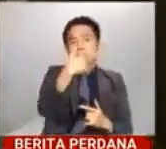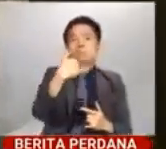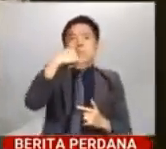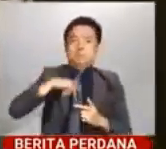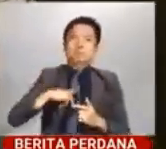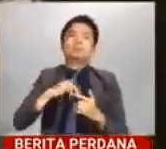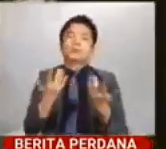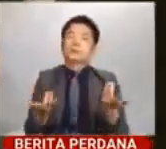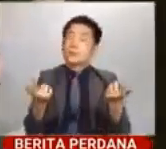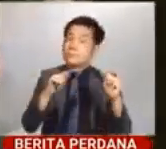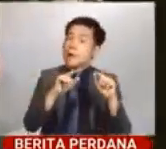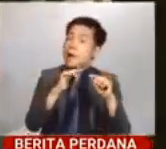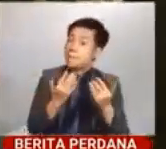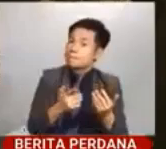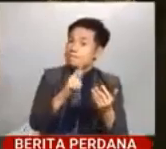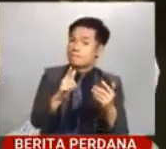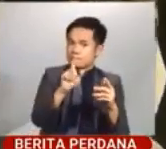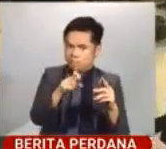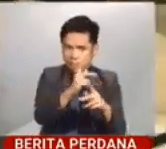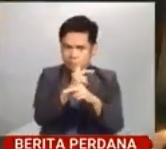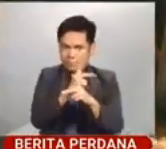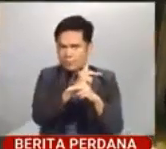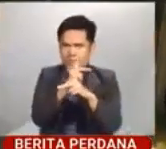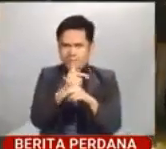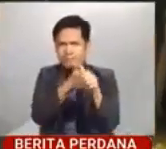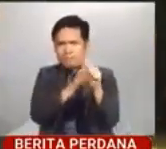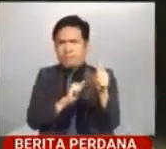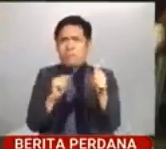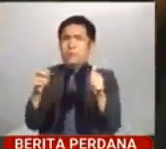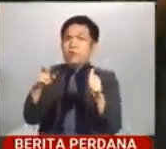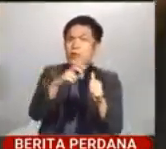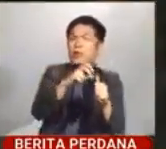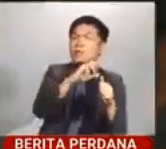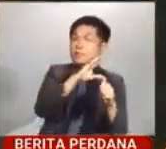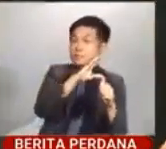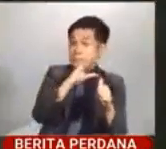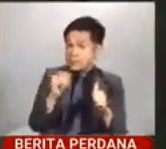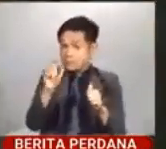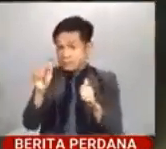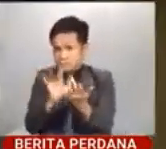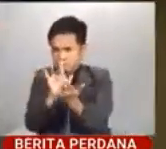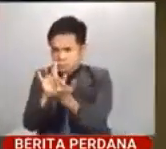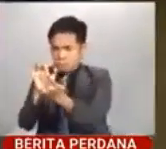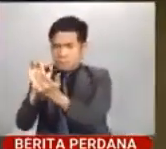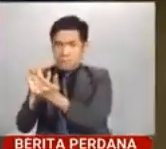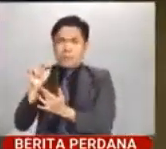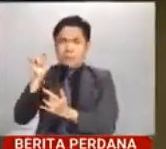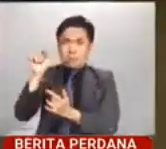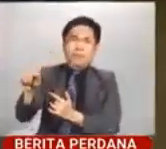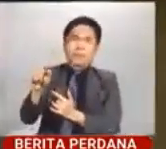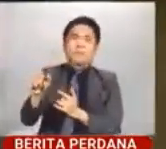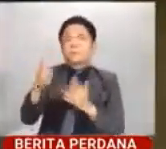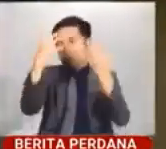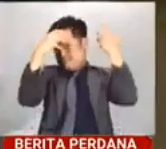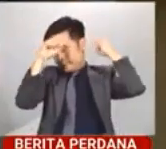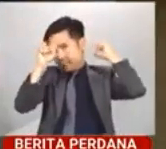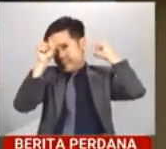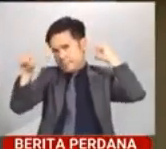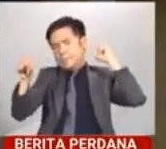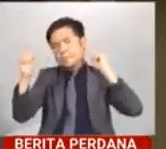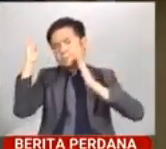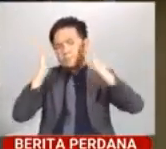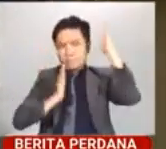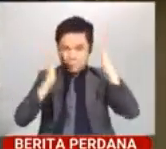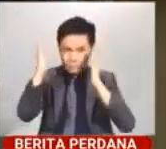disaranin Tuk terus mengambil langkah pencegahan combined in serta berhubung dengan pejabat perwakilan Malaysia perintah kawanan